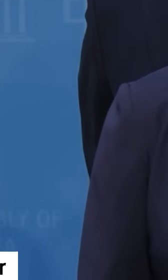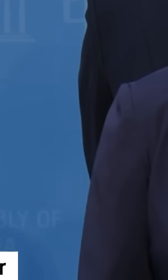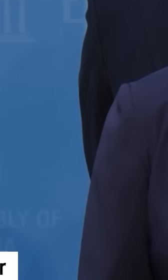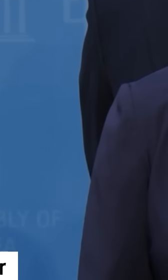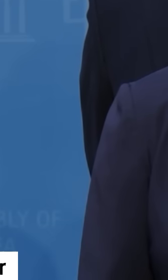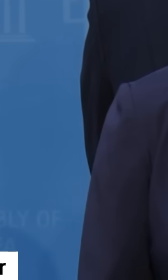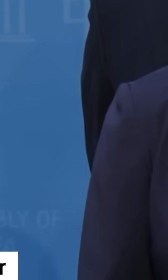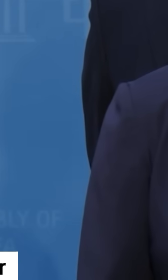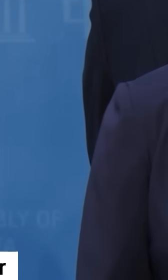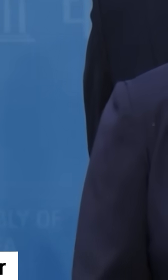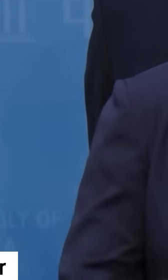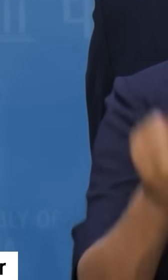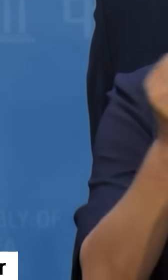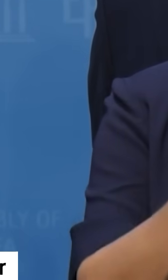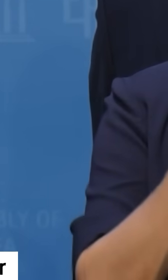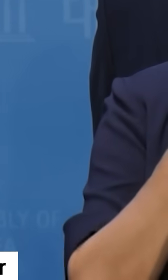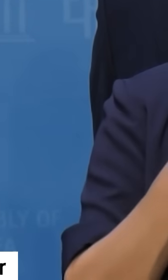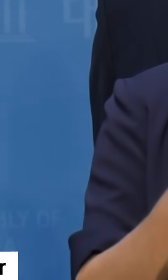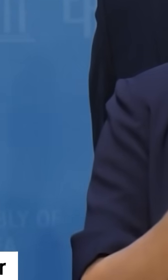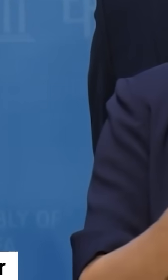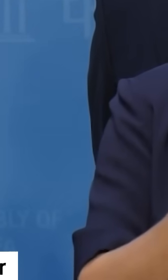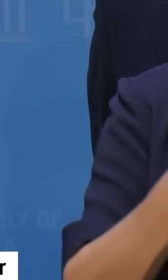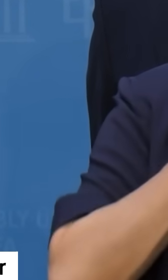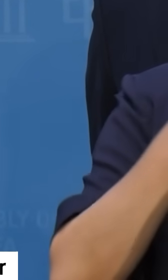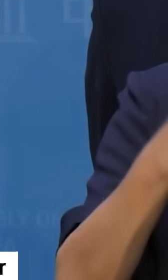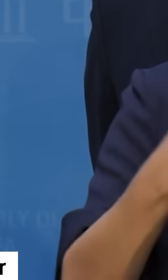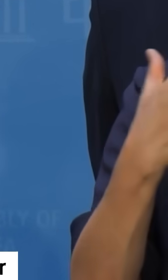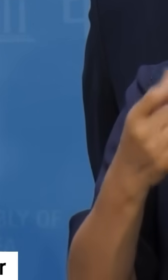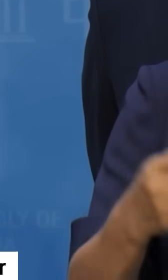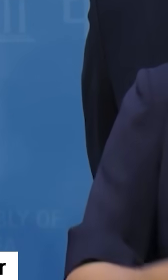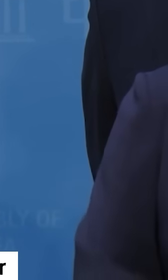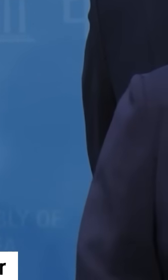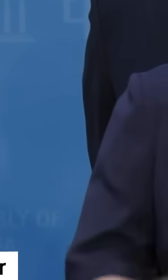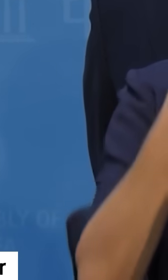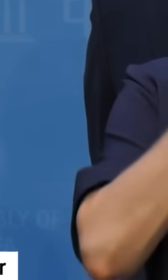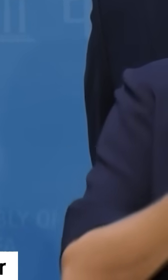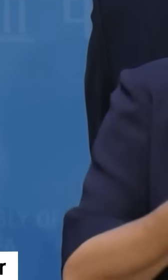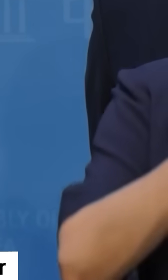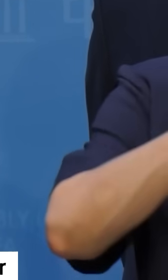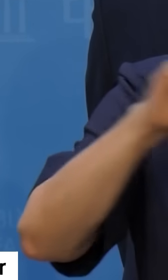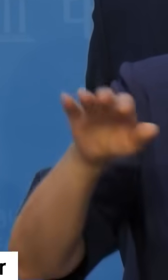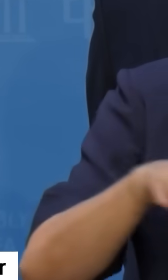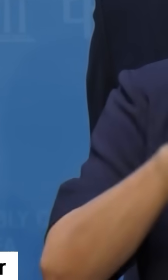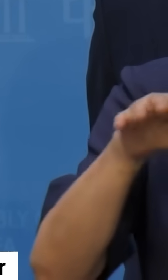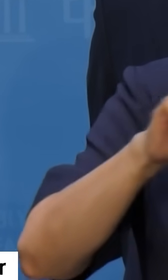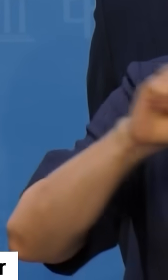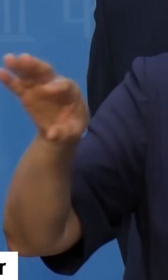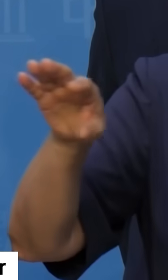앞서 그 말씀해 주신 분들과 같이 저 또한 후쿠시마 처리수 방류로 인해